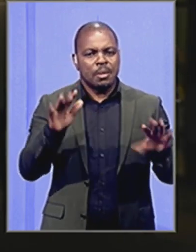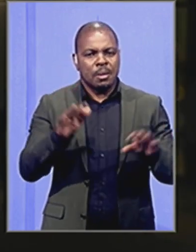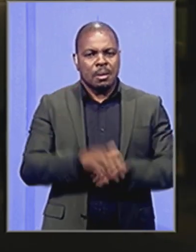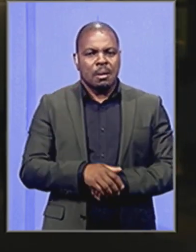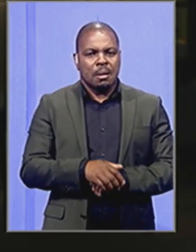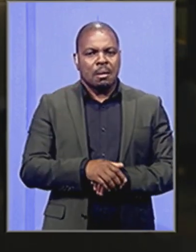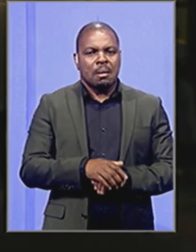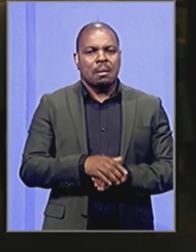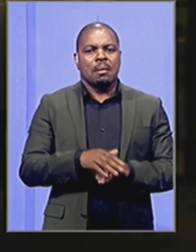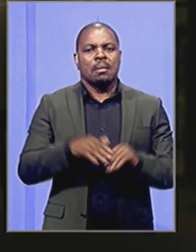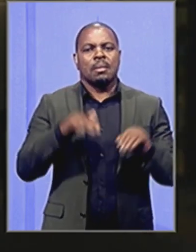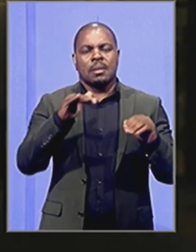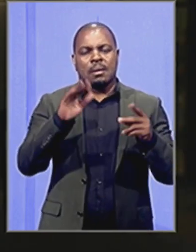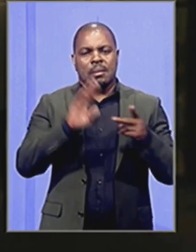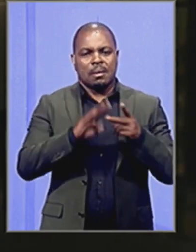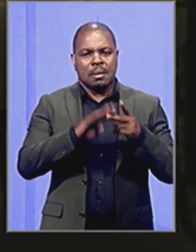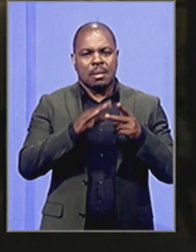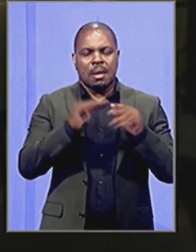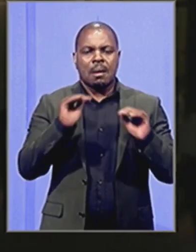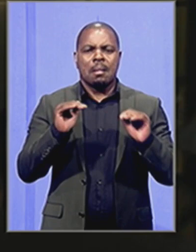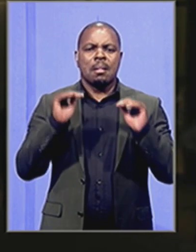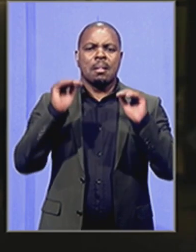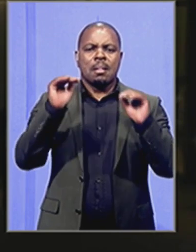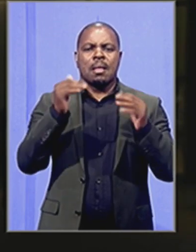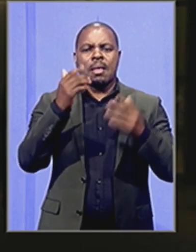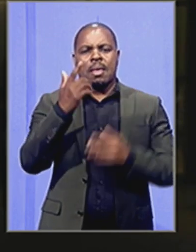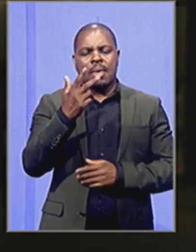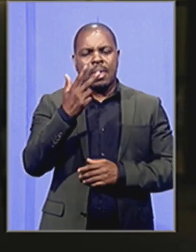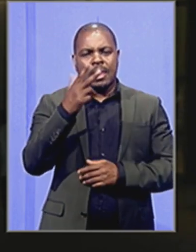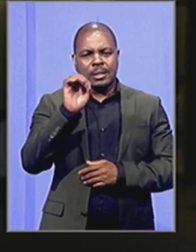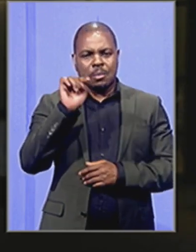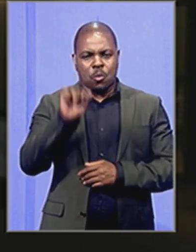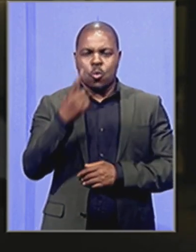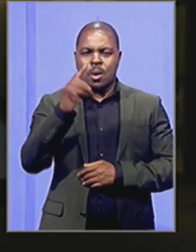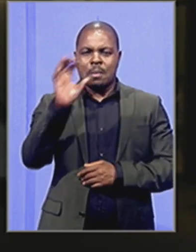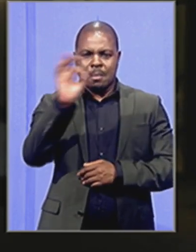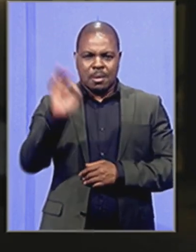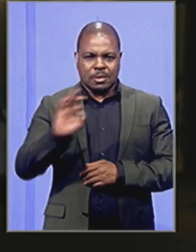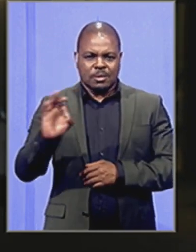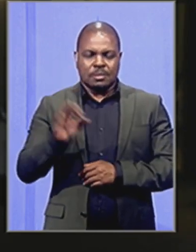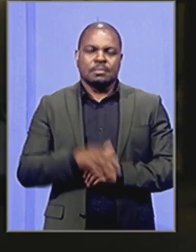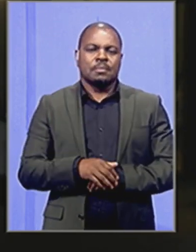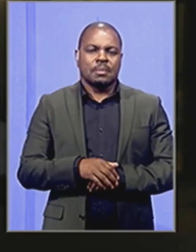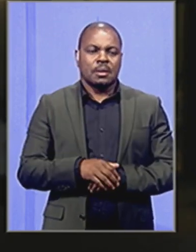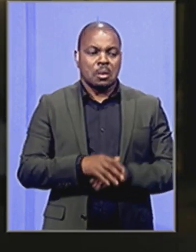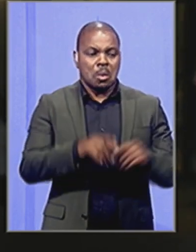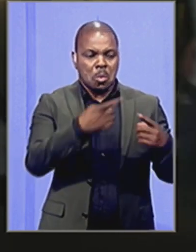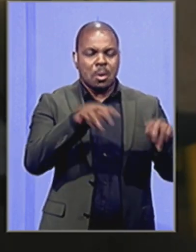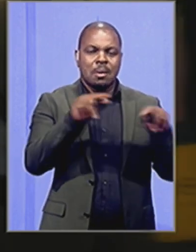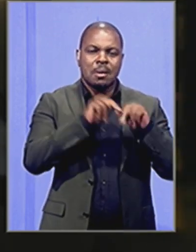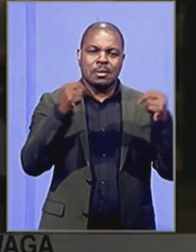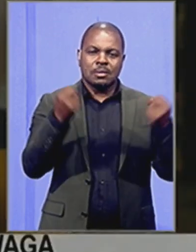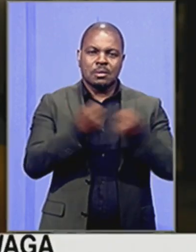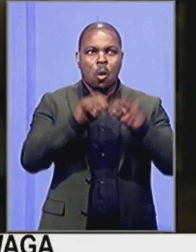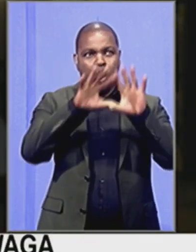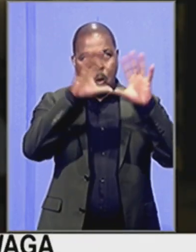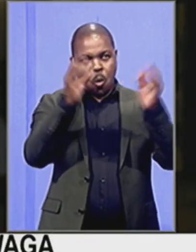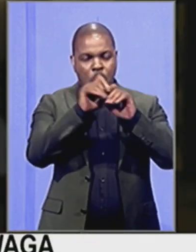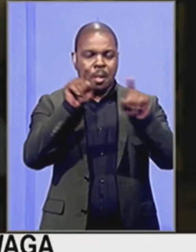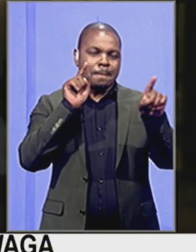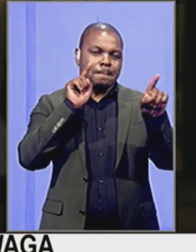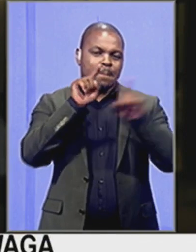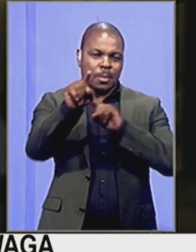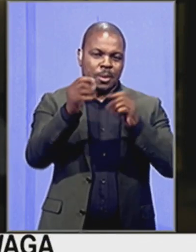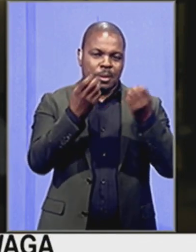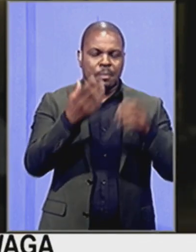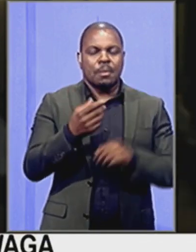tša bona ba kry-ile percent ya 80.1% ke yona national pass rate yeo ya